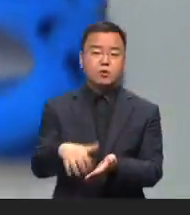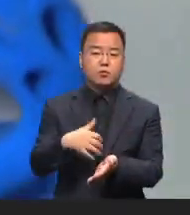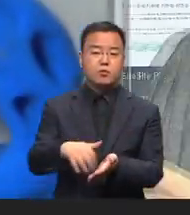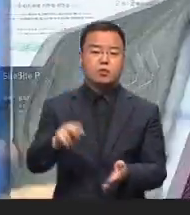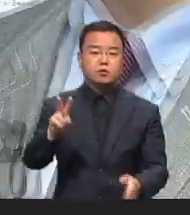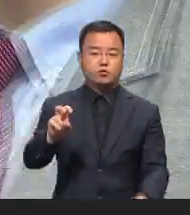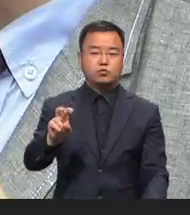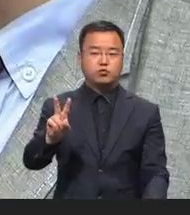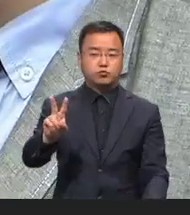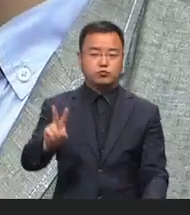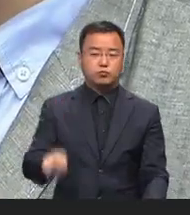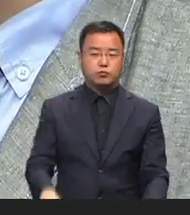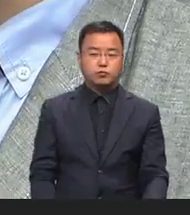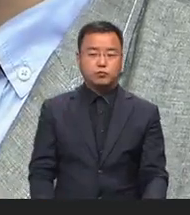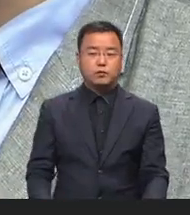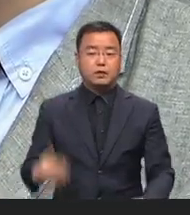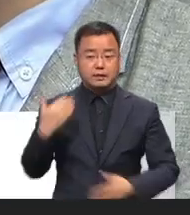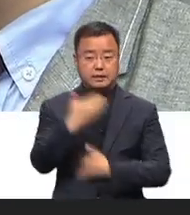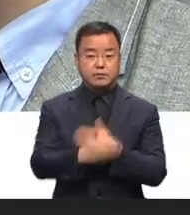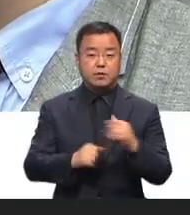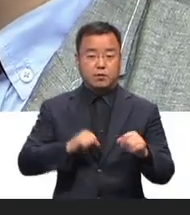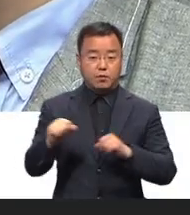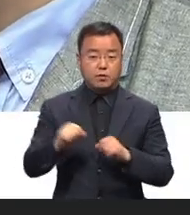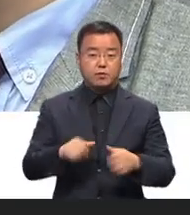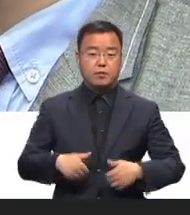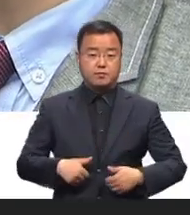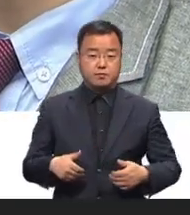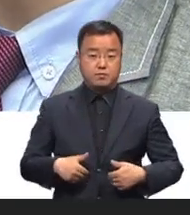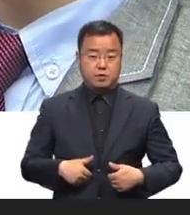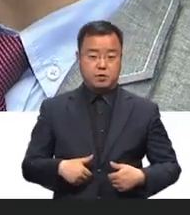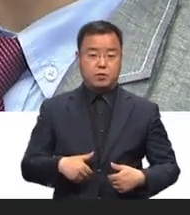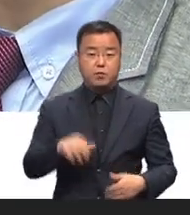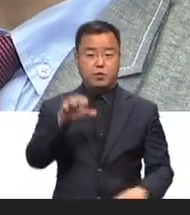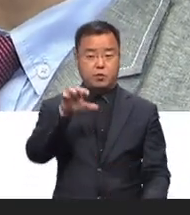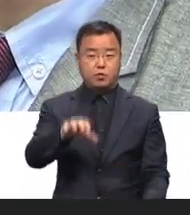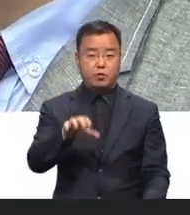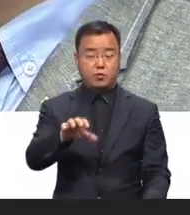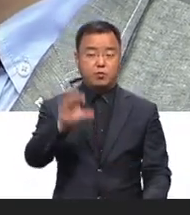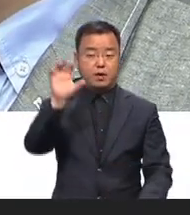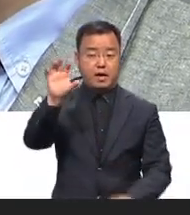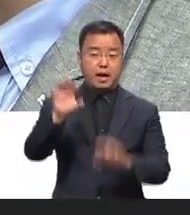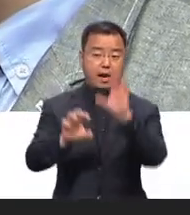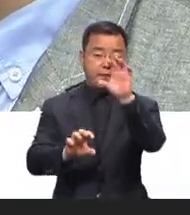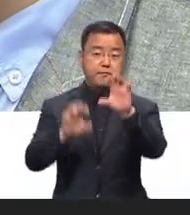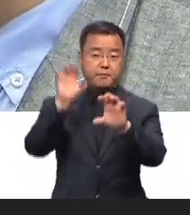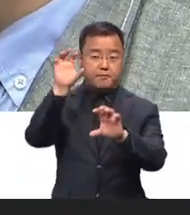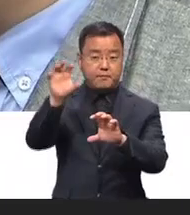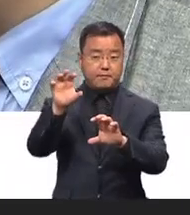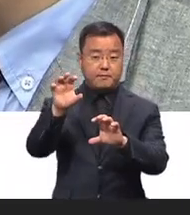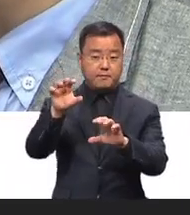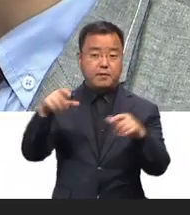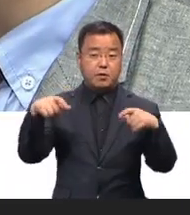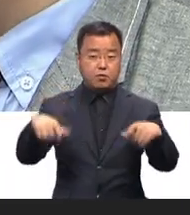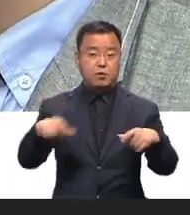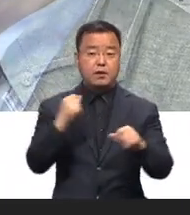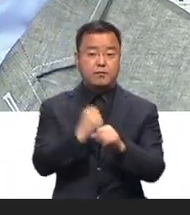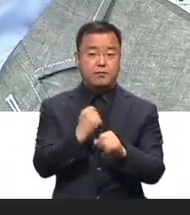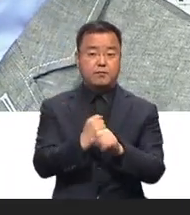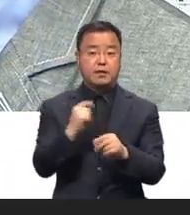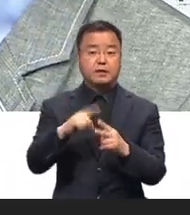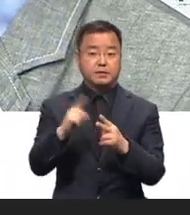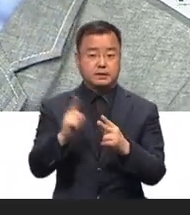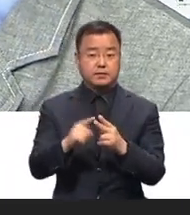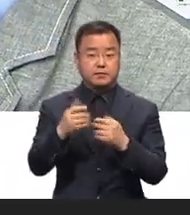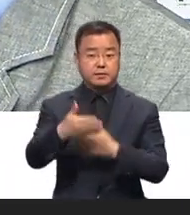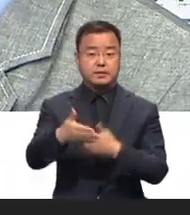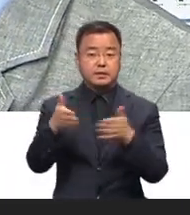이릅니다. 신체 활동에 필요한 공간으로서 뭐 암벽 등반 코너를 만든다거나